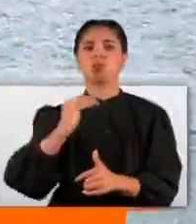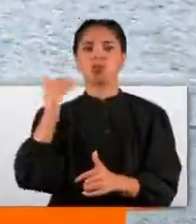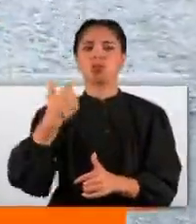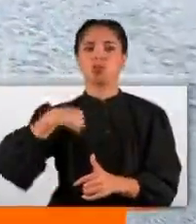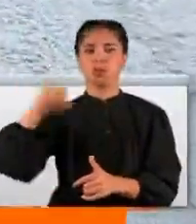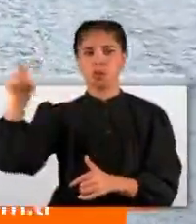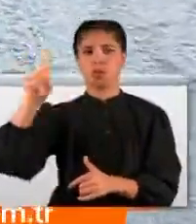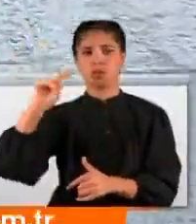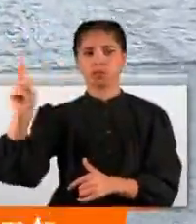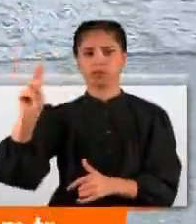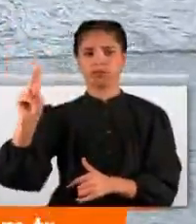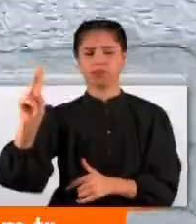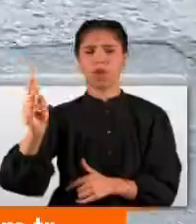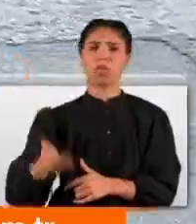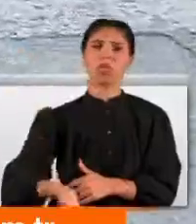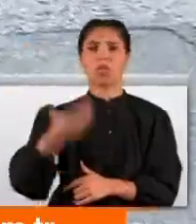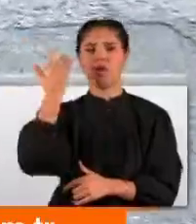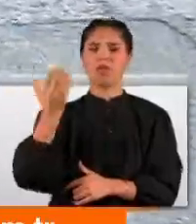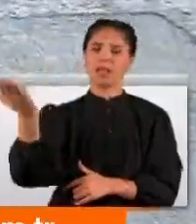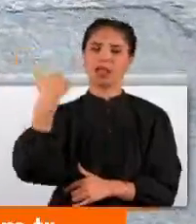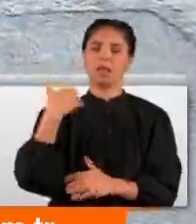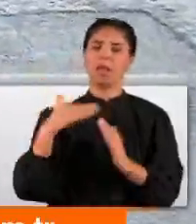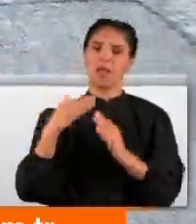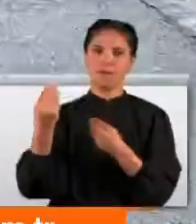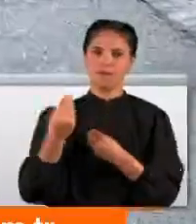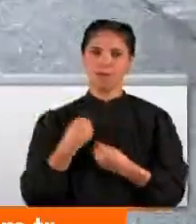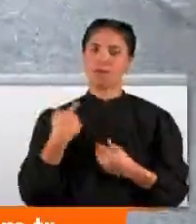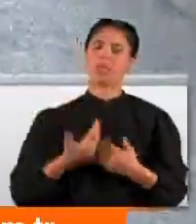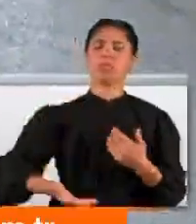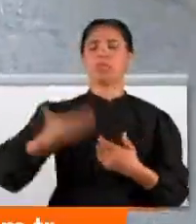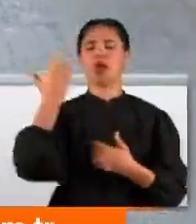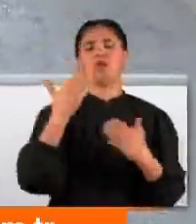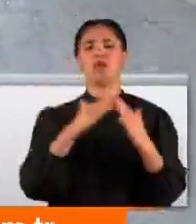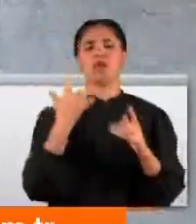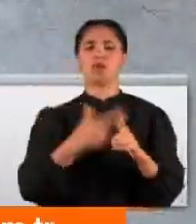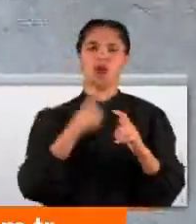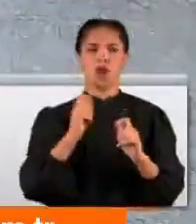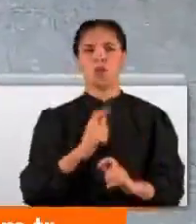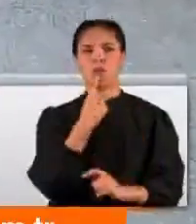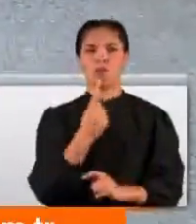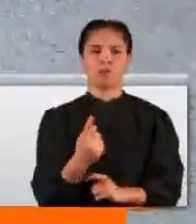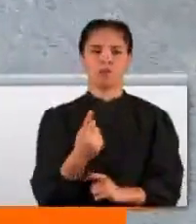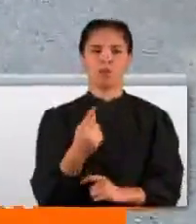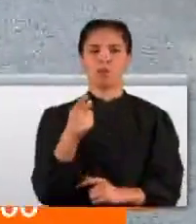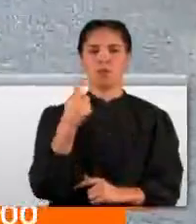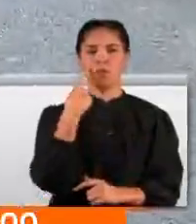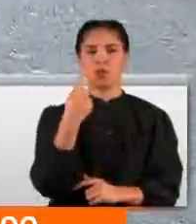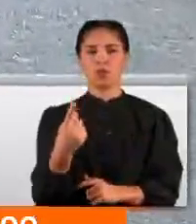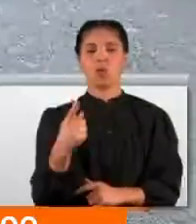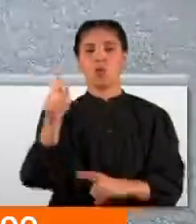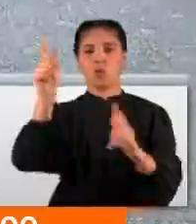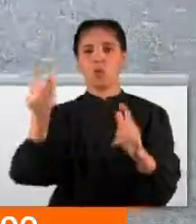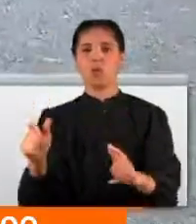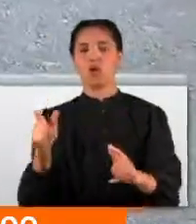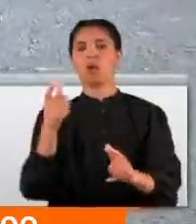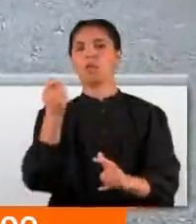Sizin semtinizin piyasası daha yüksek. Gelin bize verin evinizi, biz daha yüksek fiyattan kiralayalım diyorlar. Ve böylece de bölgenin